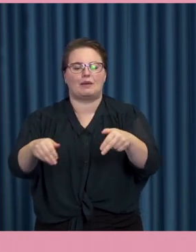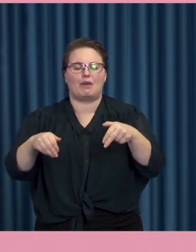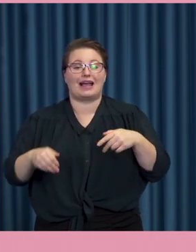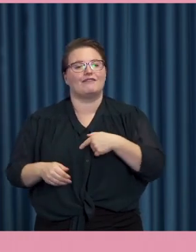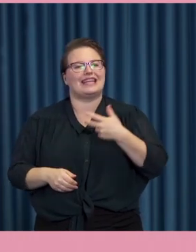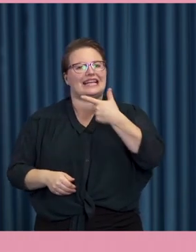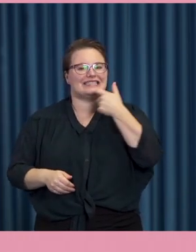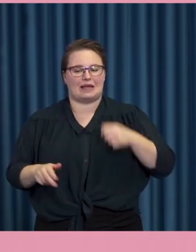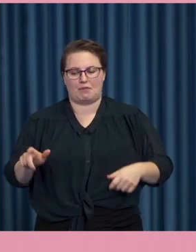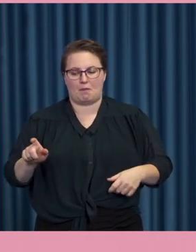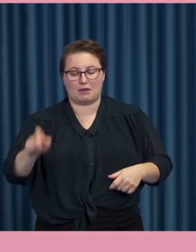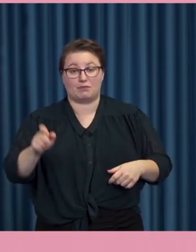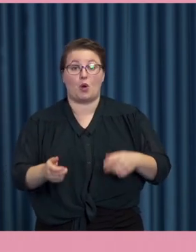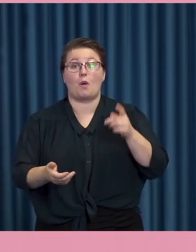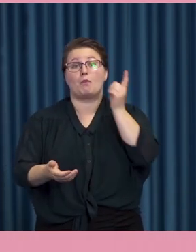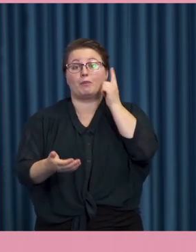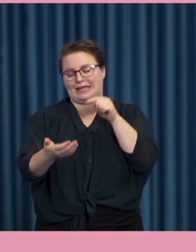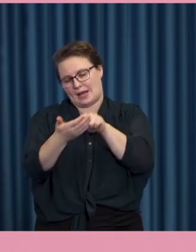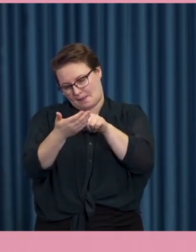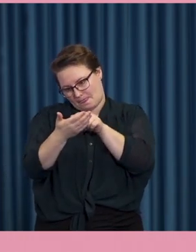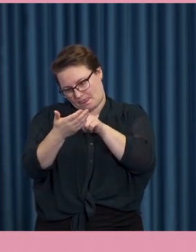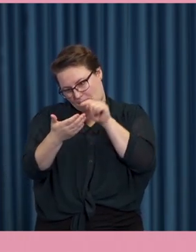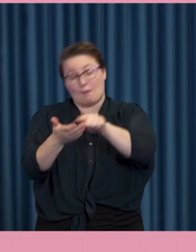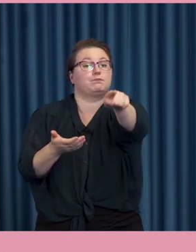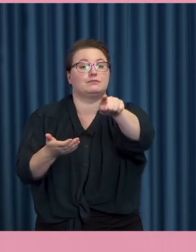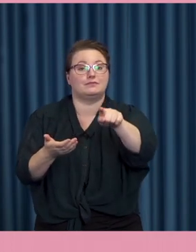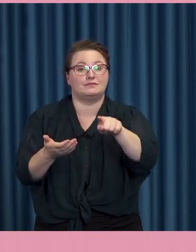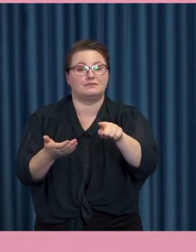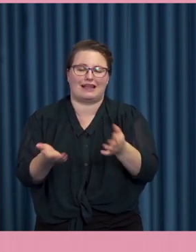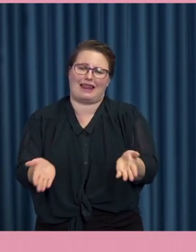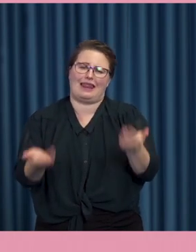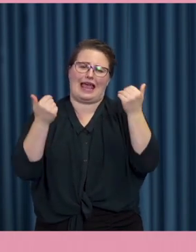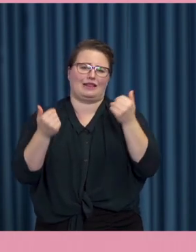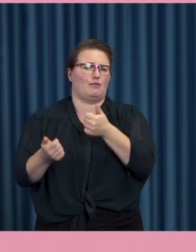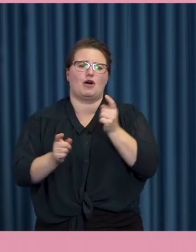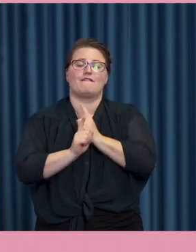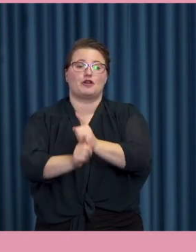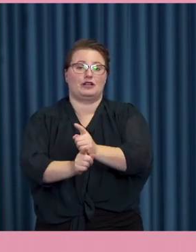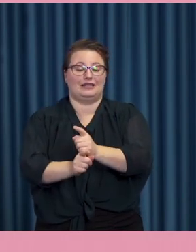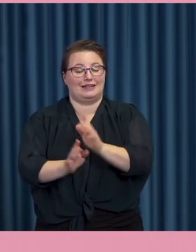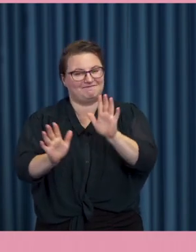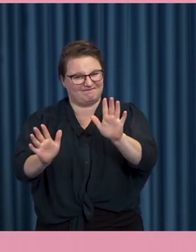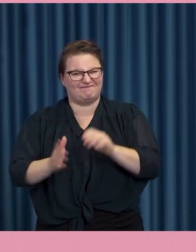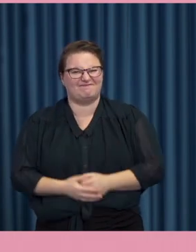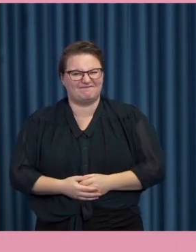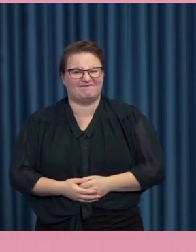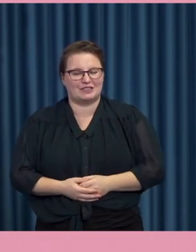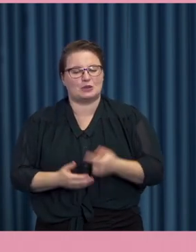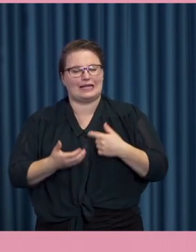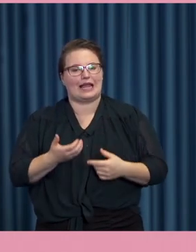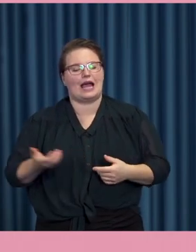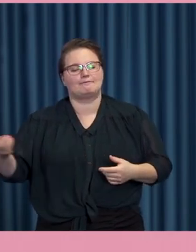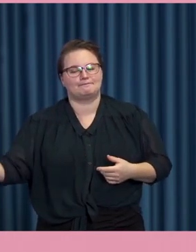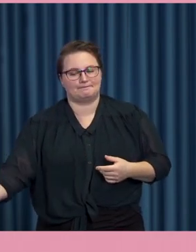snabba. Mobilen är lite liten och man knappar lite snabbt. Det är väldigt lätt att hänga på. Och sen så kanske